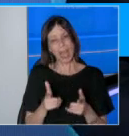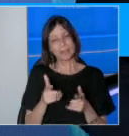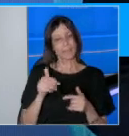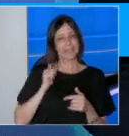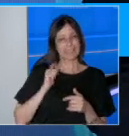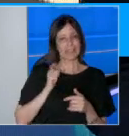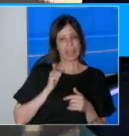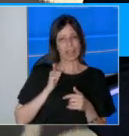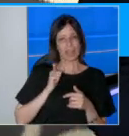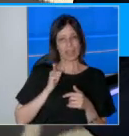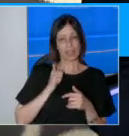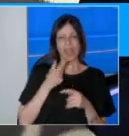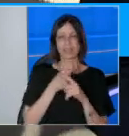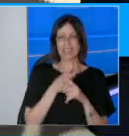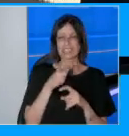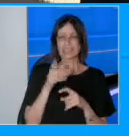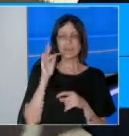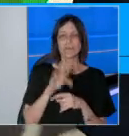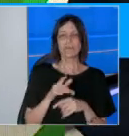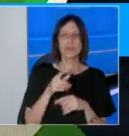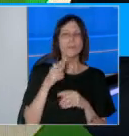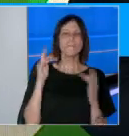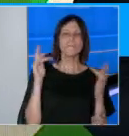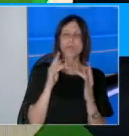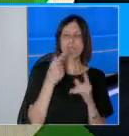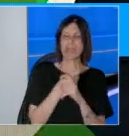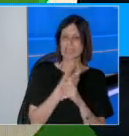בצבא הנאצי מול הנאצים למעשה,